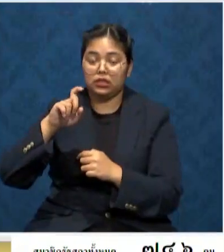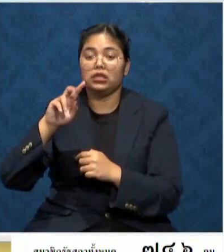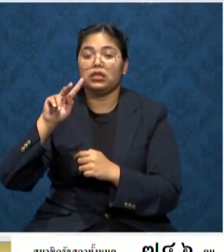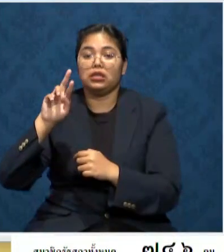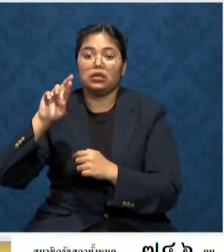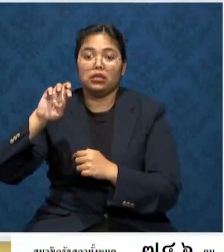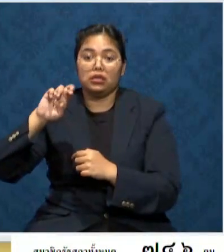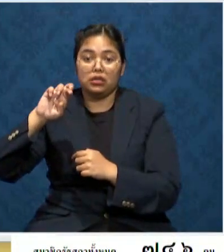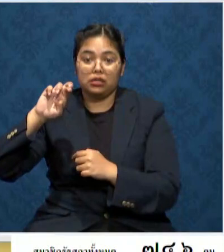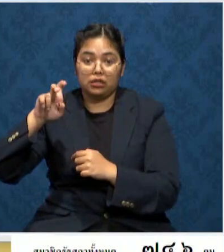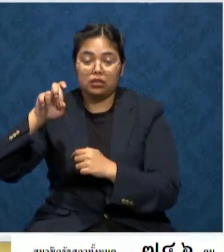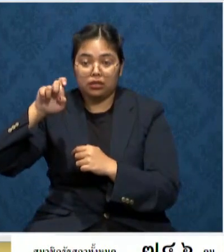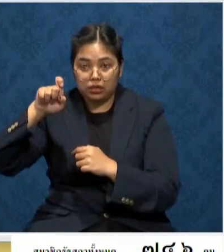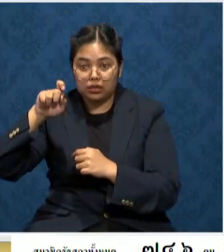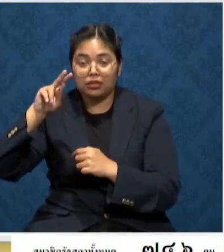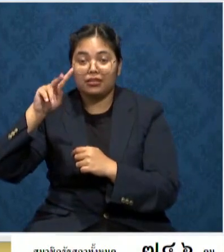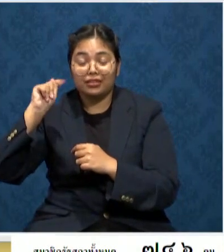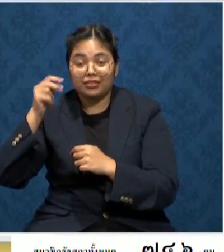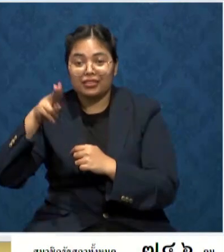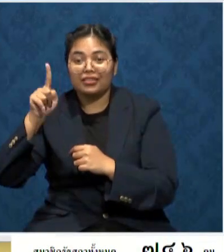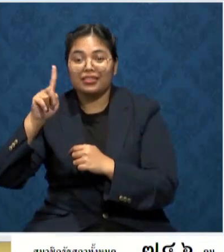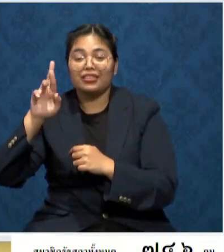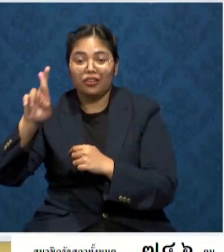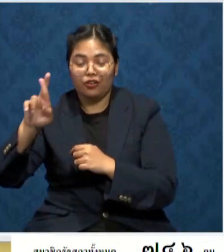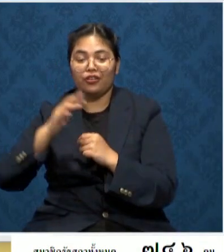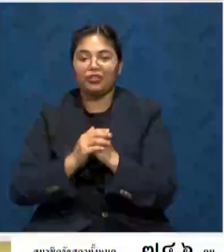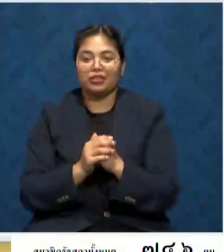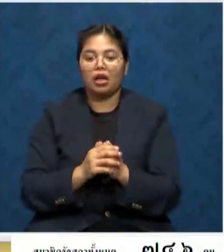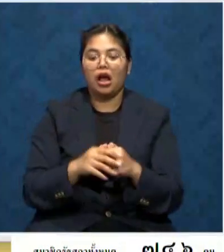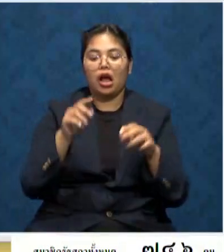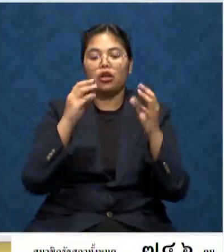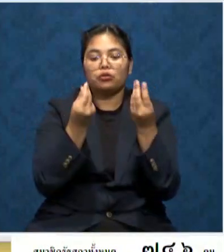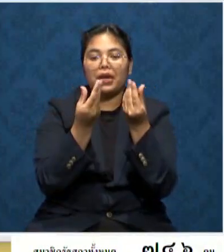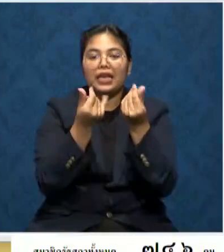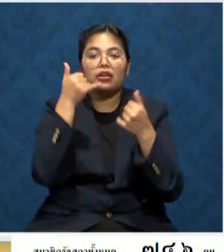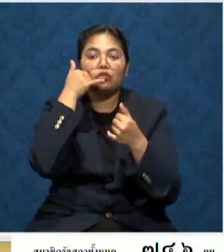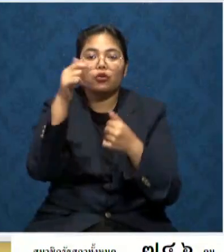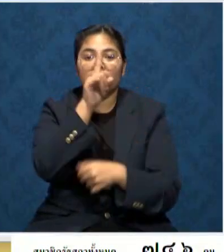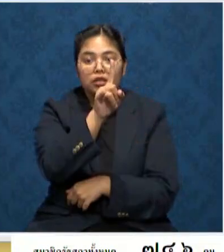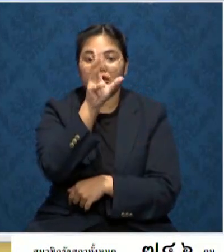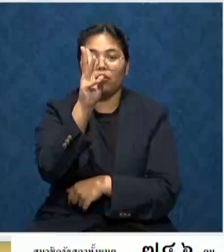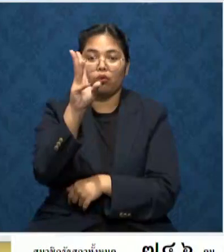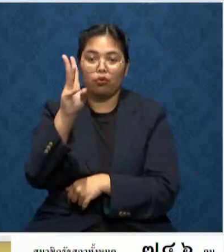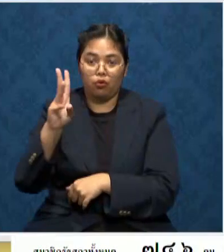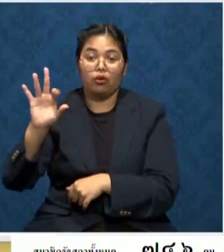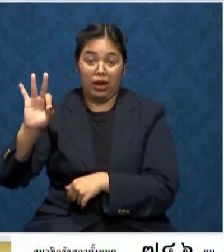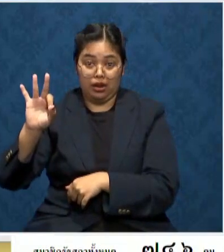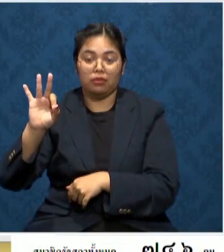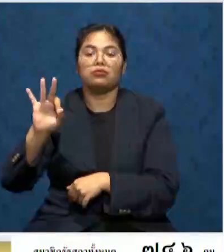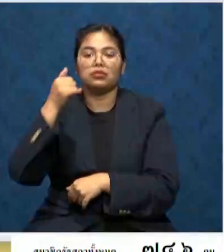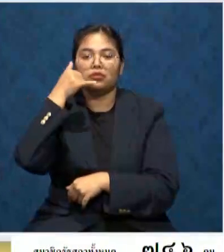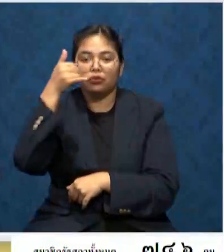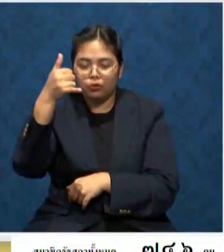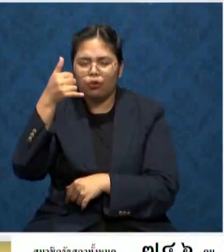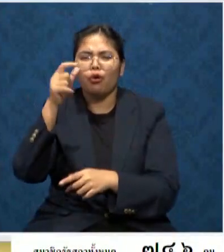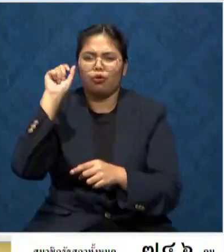69ตัเลขลาสุดที่มีการทำสติไว้เมอปี 2564ปรากฏว่า